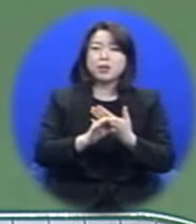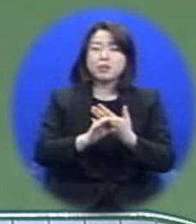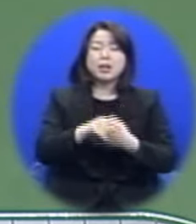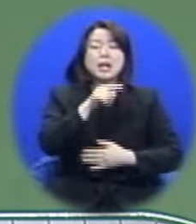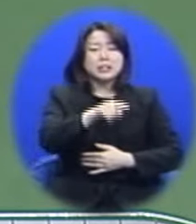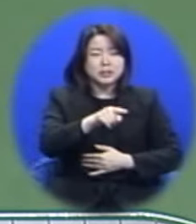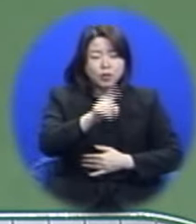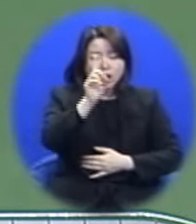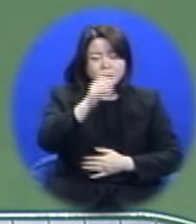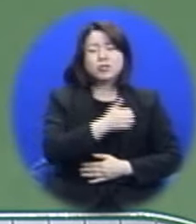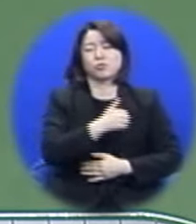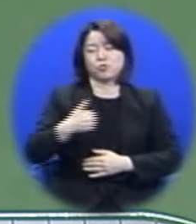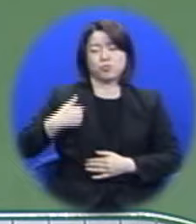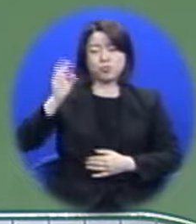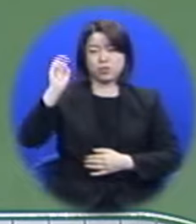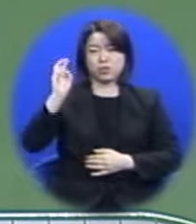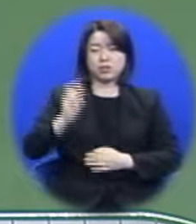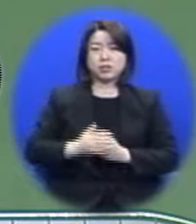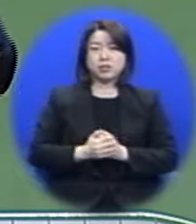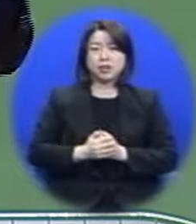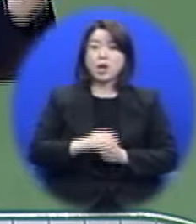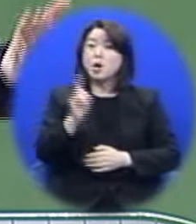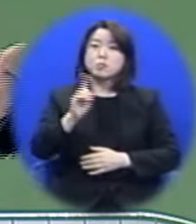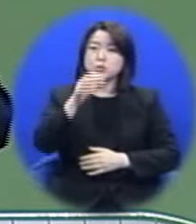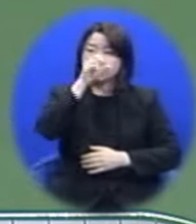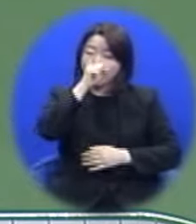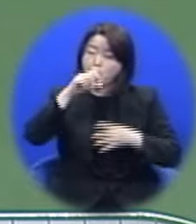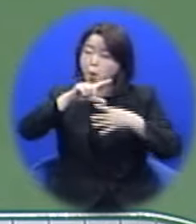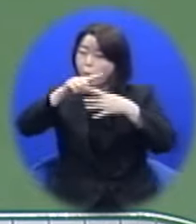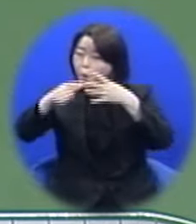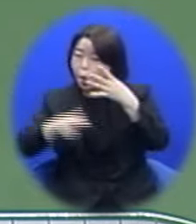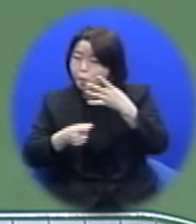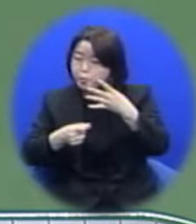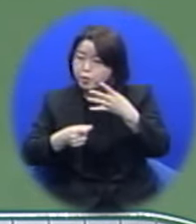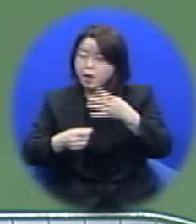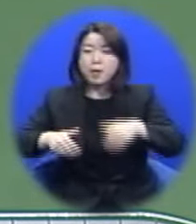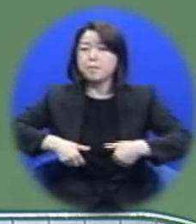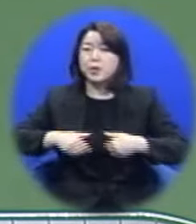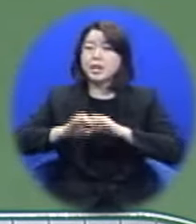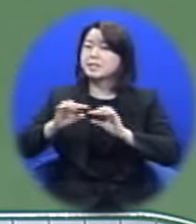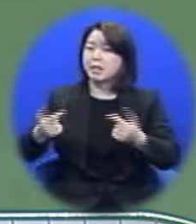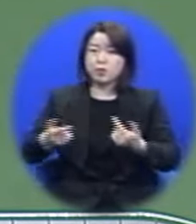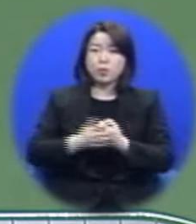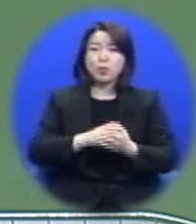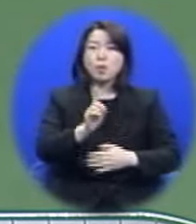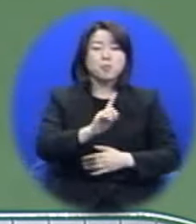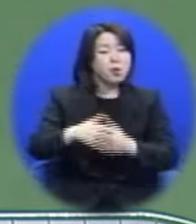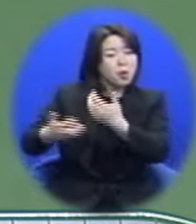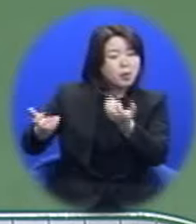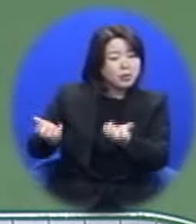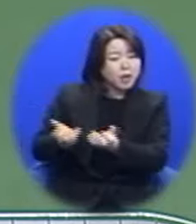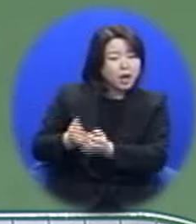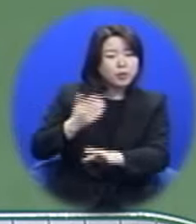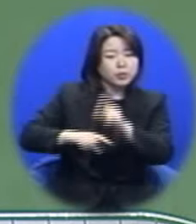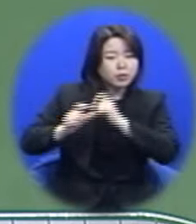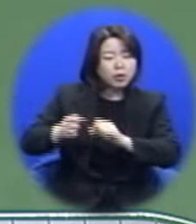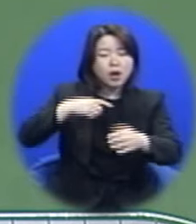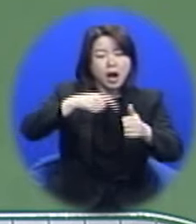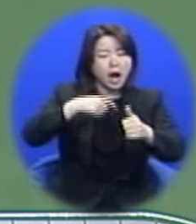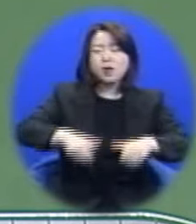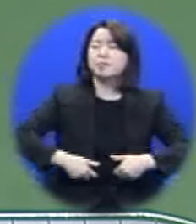다 충분하겠다. 무슨 뭐 좋은 프로그램이 뒤에 필요한 것도 아니고 뭘 따로 더 가르쳐야 될 필요도